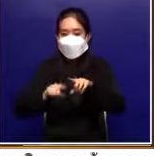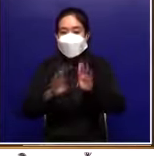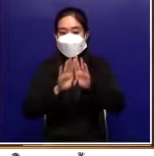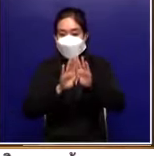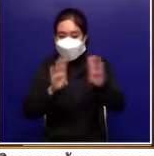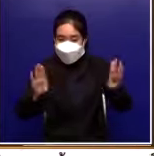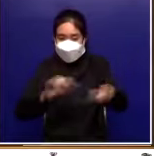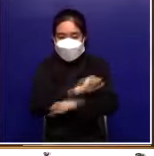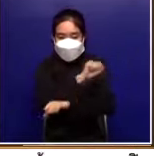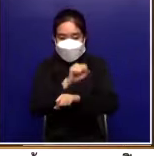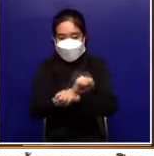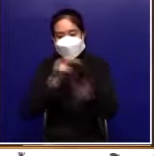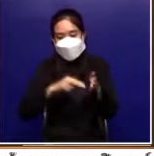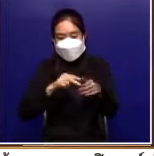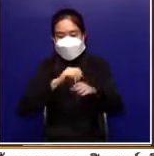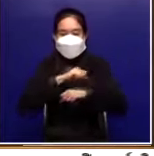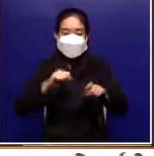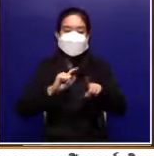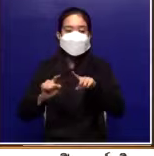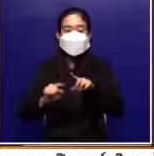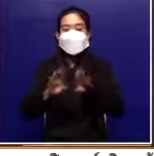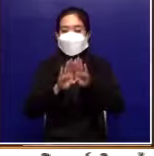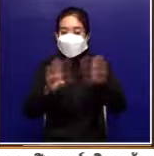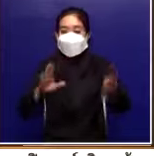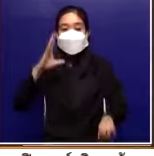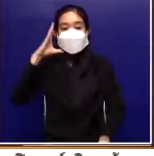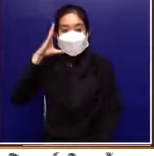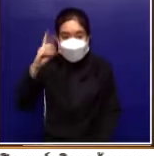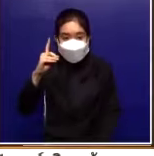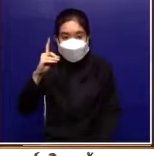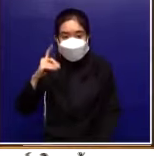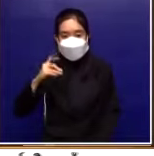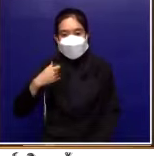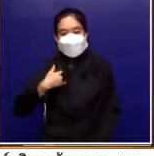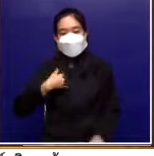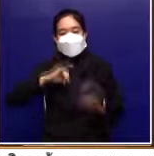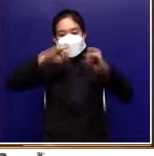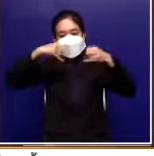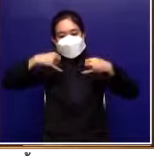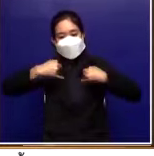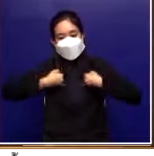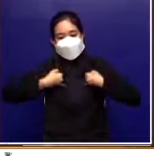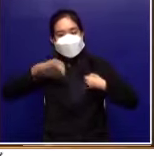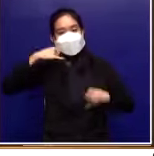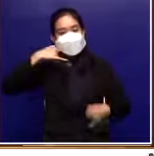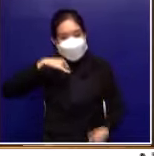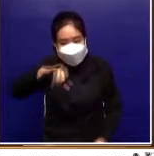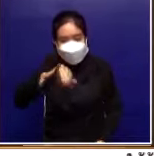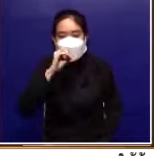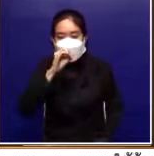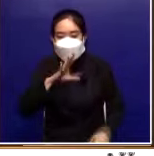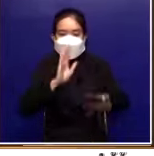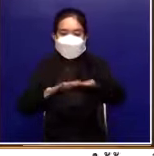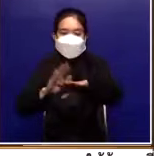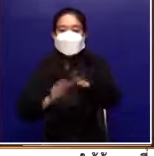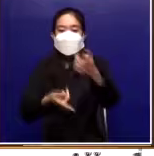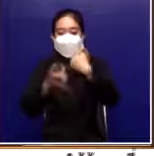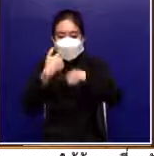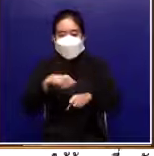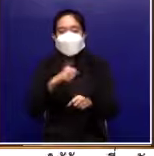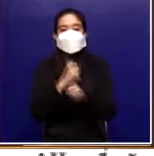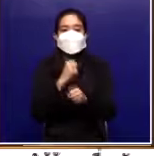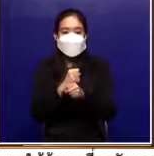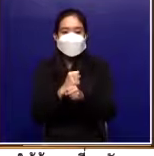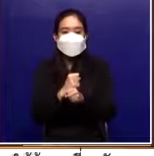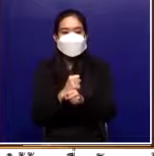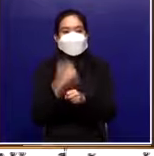พรุ่งนี้เขาก็โทรไปบอกลูกน้องกันเต็มที่เลยท่านประธานครับว่าเดี๋ยวพรุ่งนี้มาทำงานนะเราจะได้มีเบี้ยเลี้ยงบ้างเราจะได้มีเ